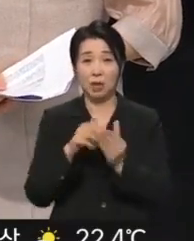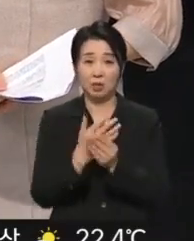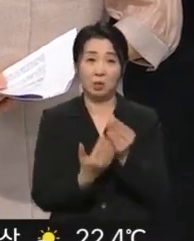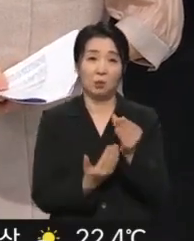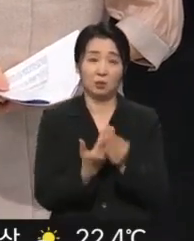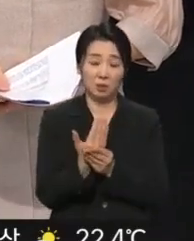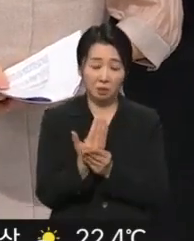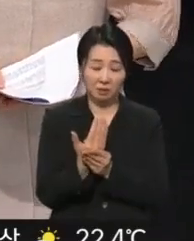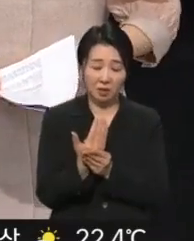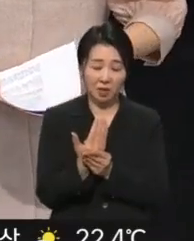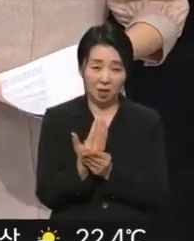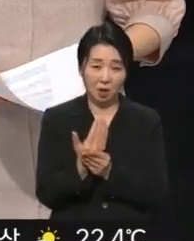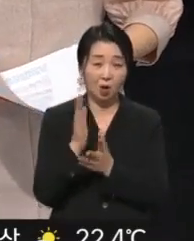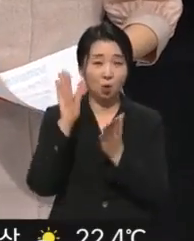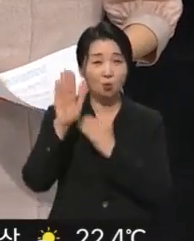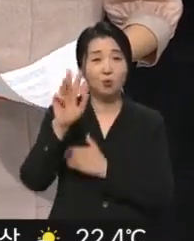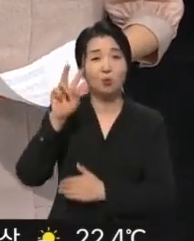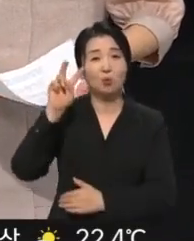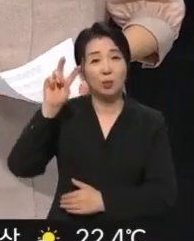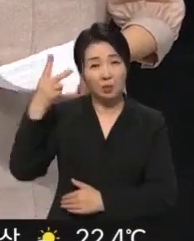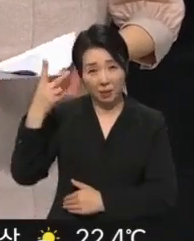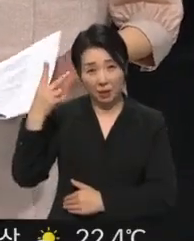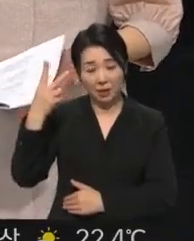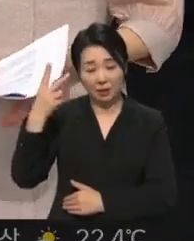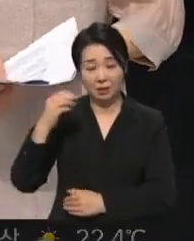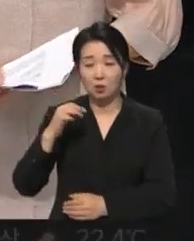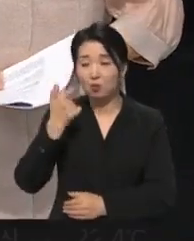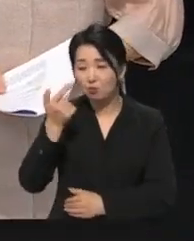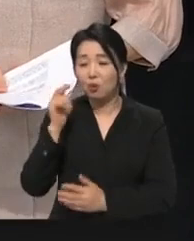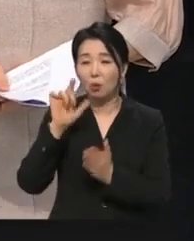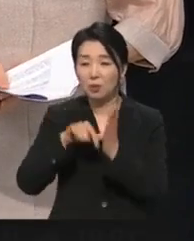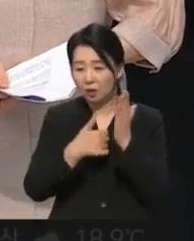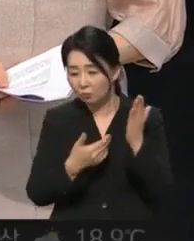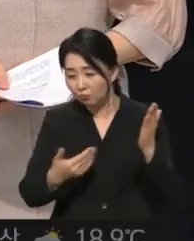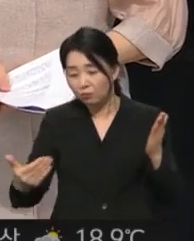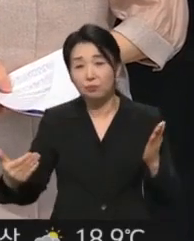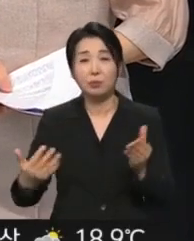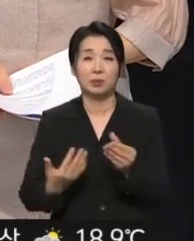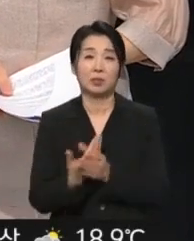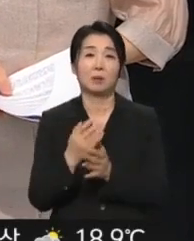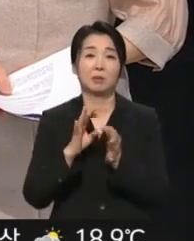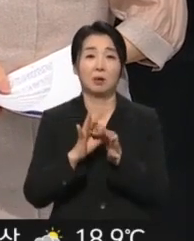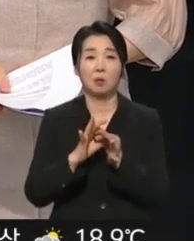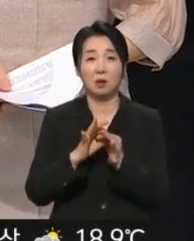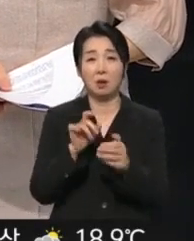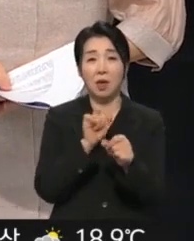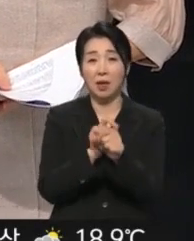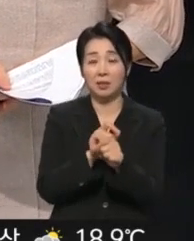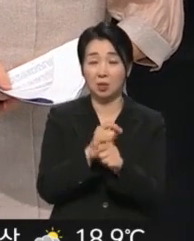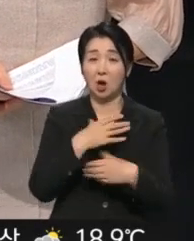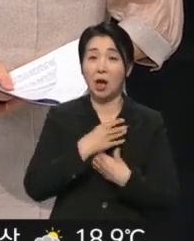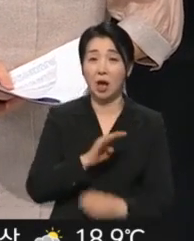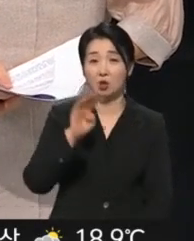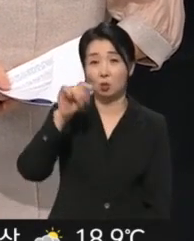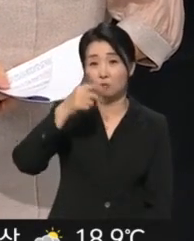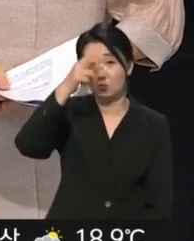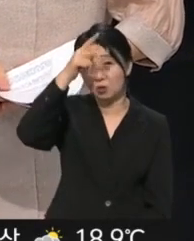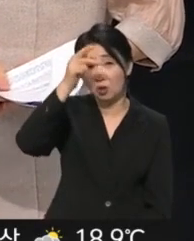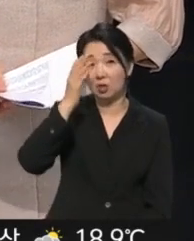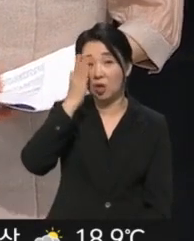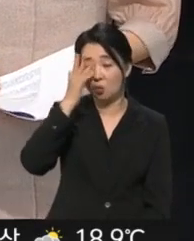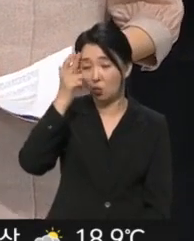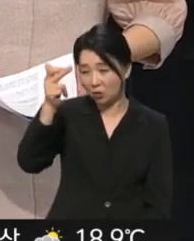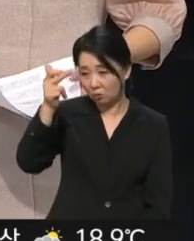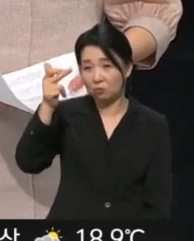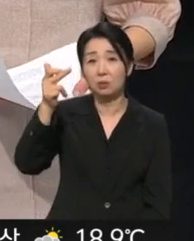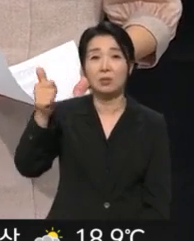200일이 되는 날입니다. 6개월이라는 시간이 흐르는 동안 참사와 관련된 행안부와 경찰, 용산구 수장은 모두 자리를 지키고